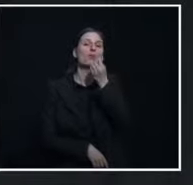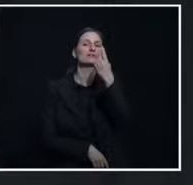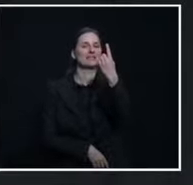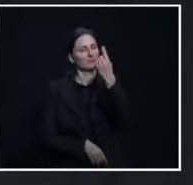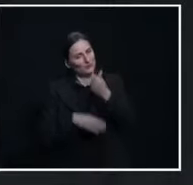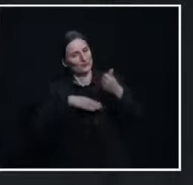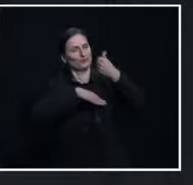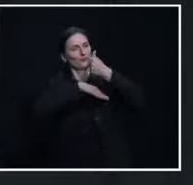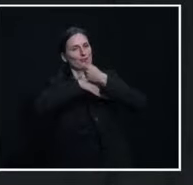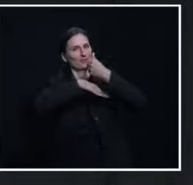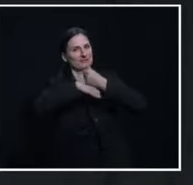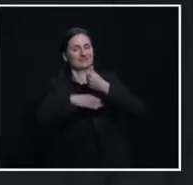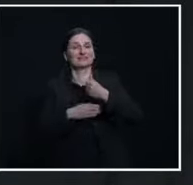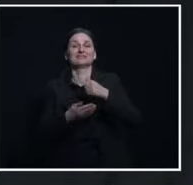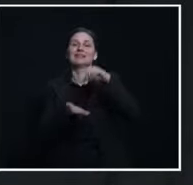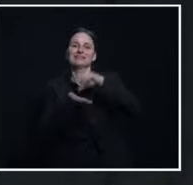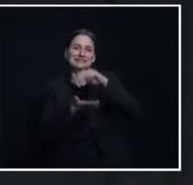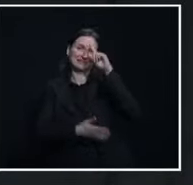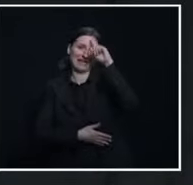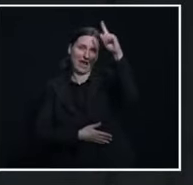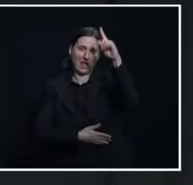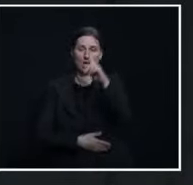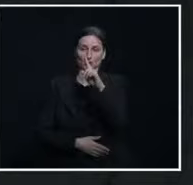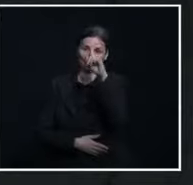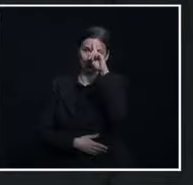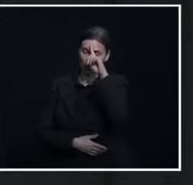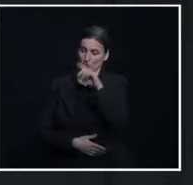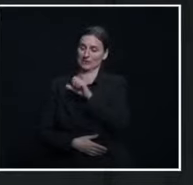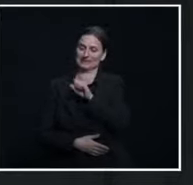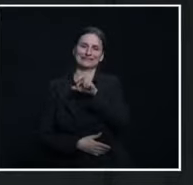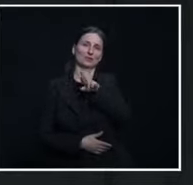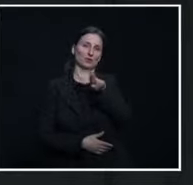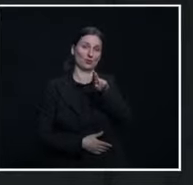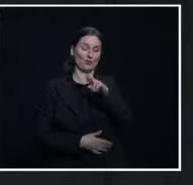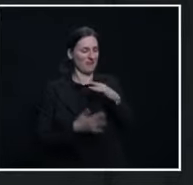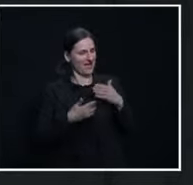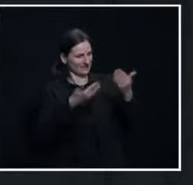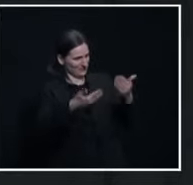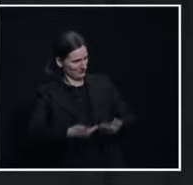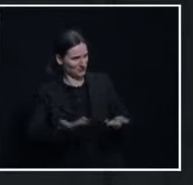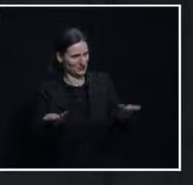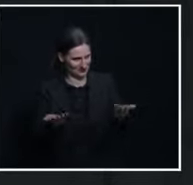Zentralrats Deutscher Sinti und Roma. Romani Rose, ich begrüße Sie ganz herzlich.